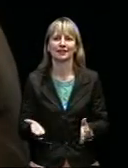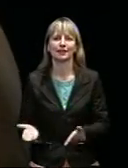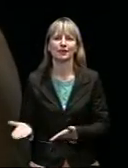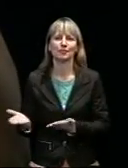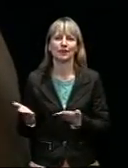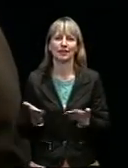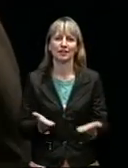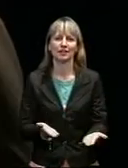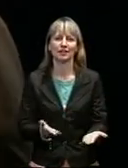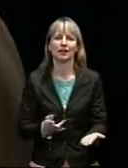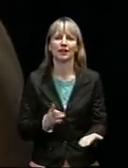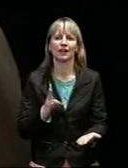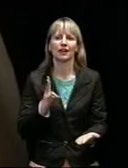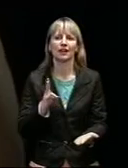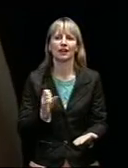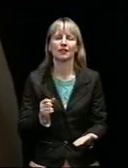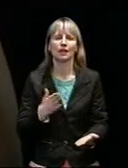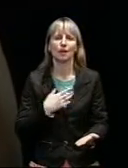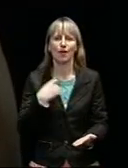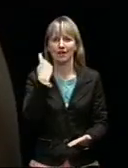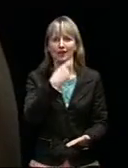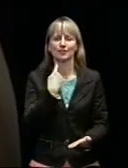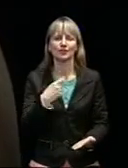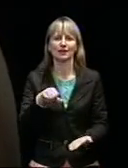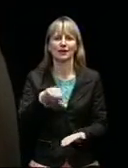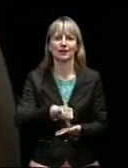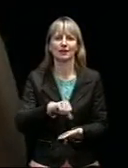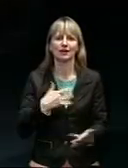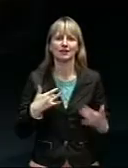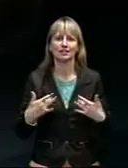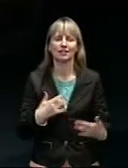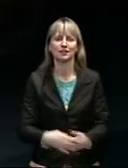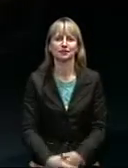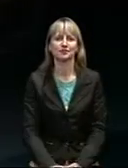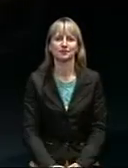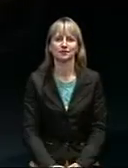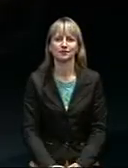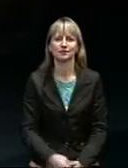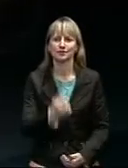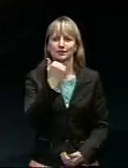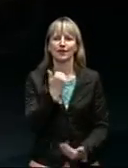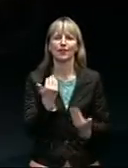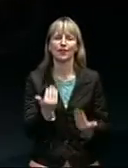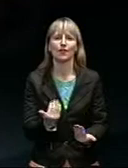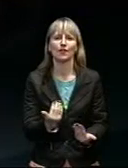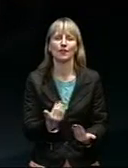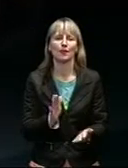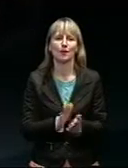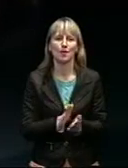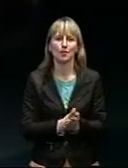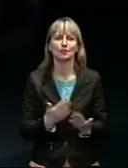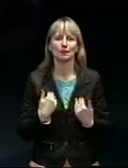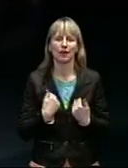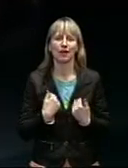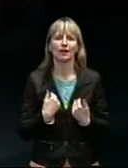приходите на мій сольний концерт. Дякую вам. Мої оплески.